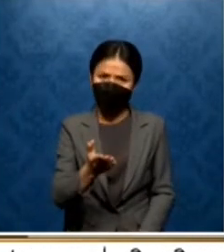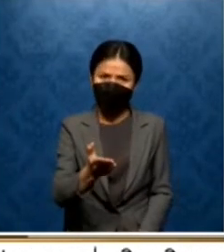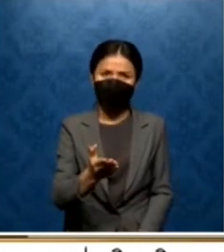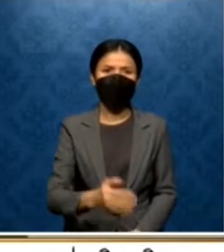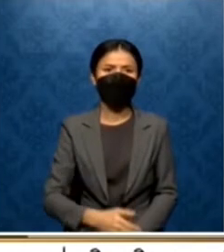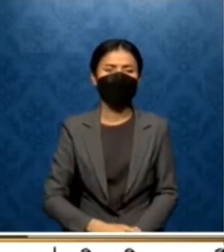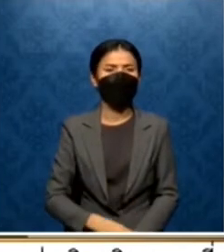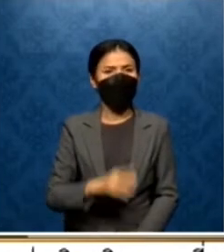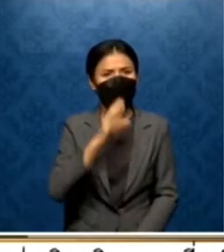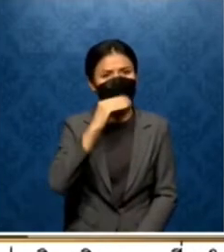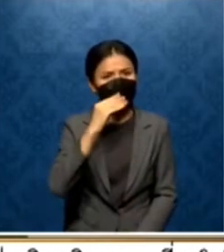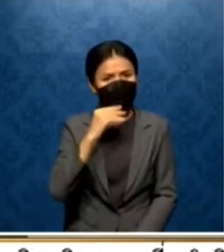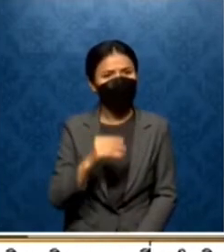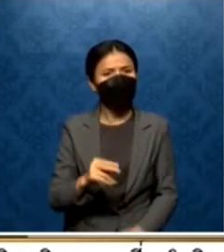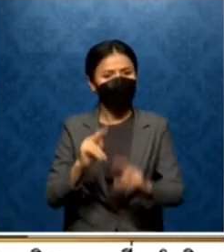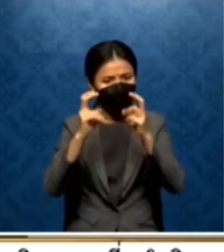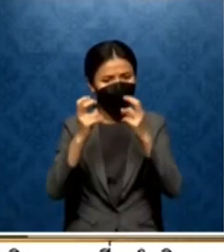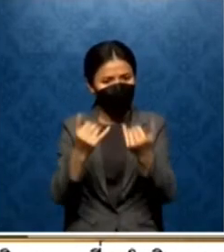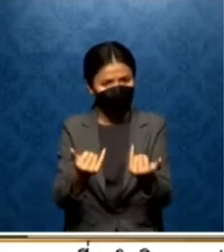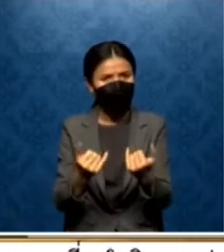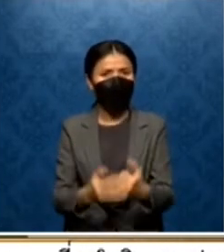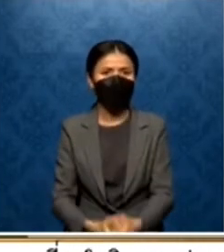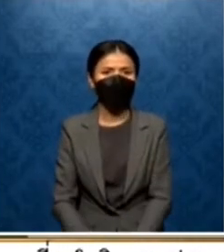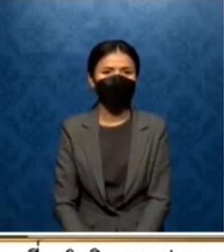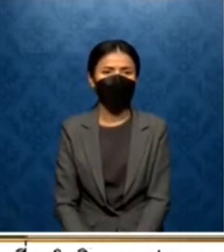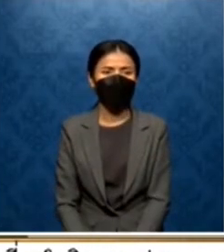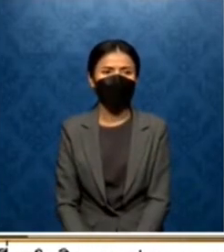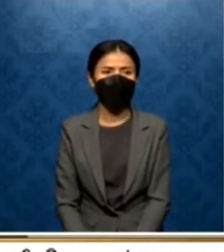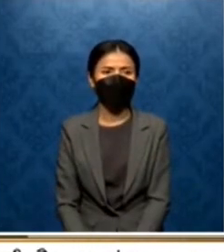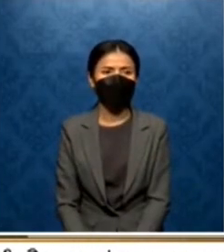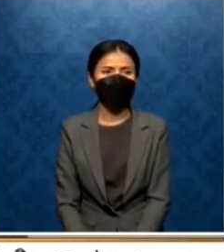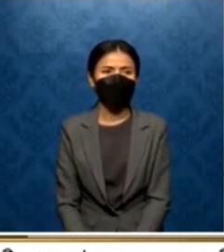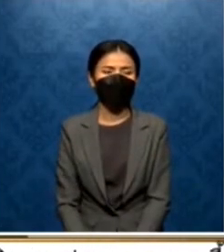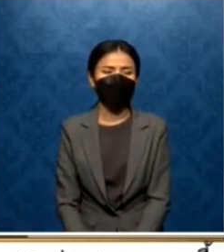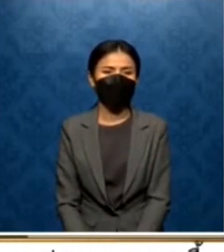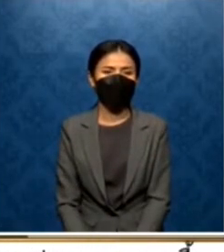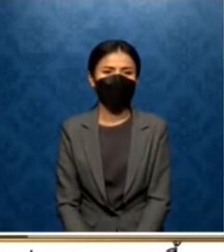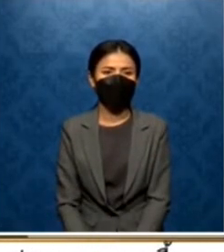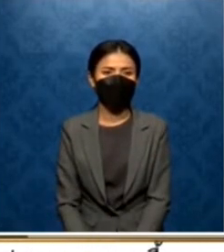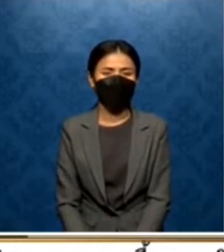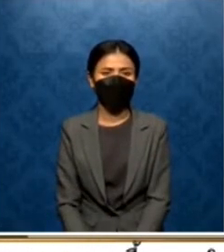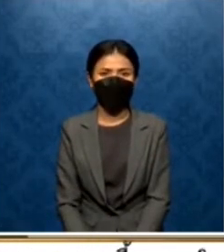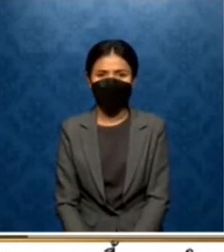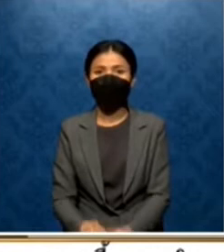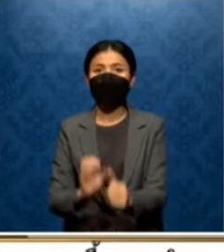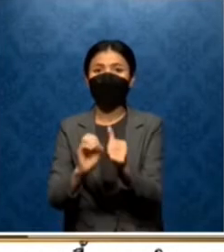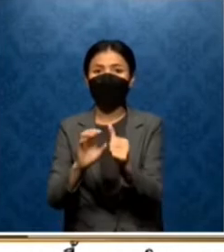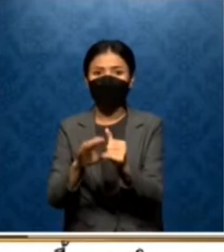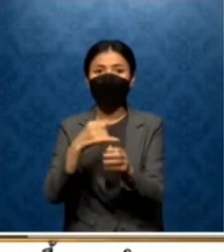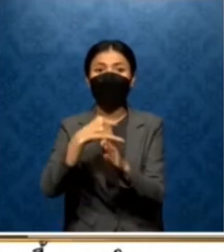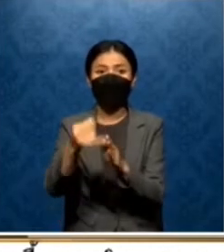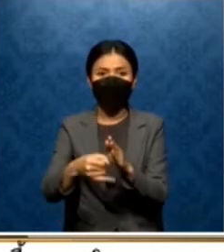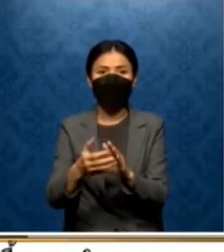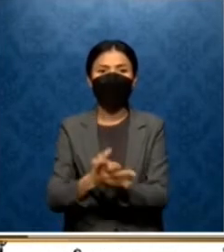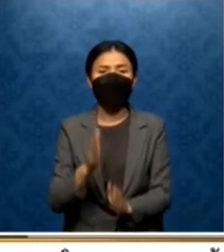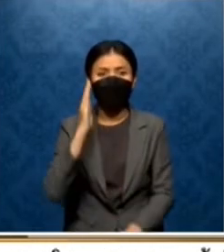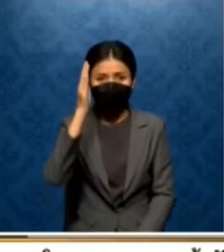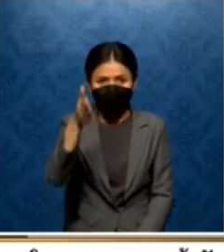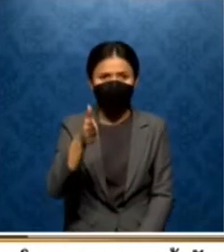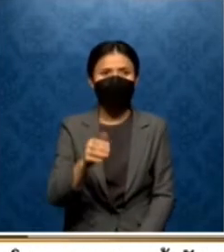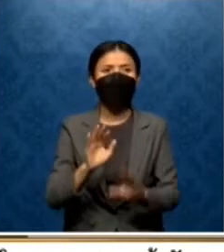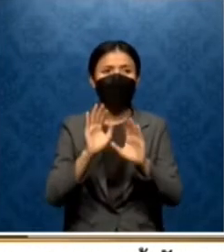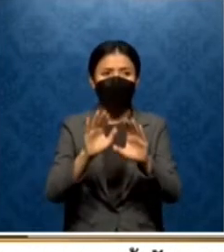ขออภิปรายในเรื่องนี้ทีนี้จบเรื่องที่จะแนะนำแล้วครับว่าต่อไปเนี่ยท่านดูสิ